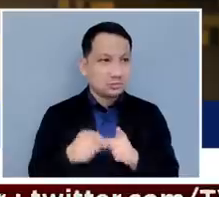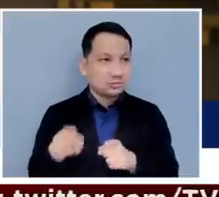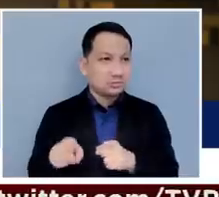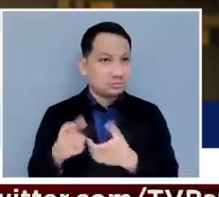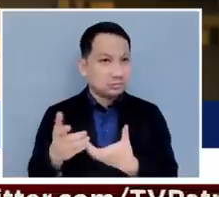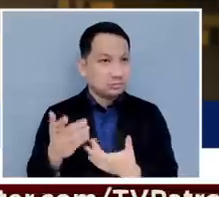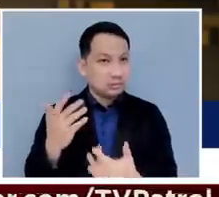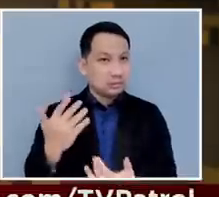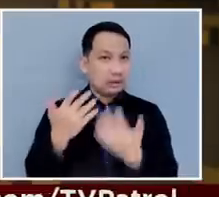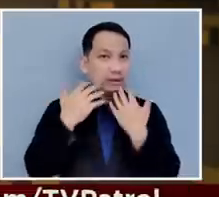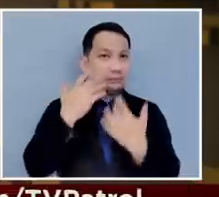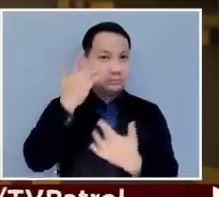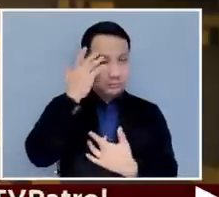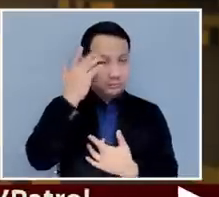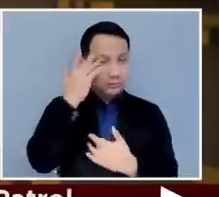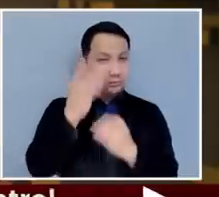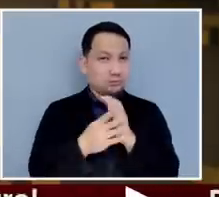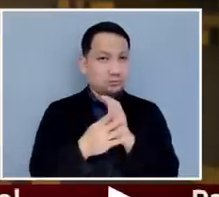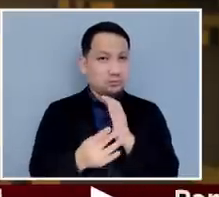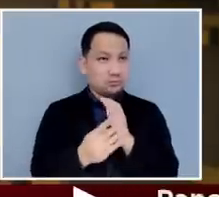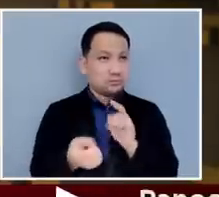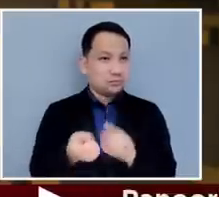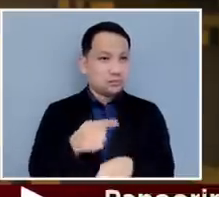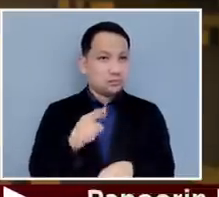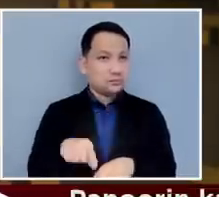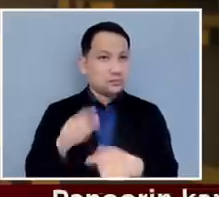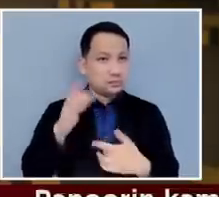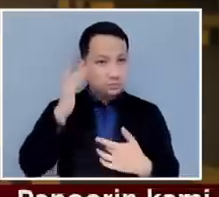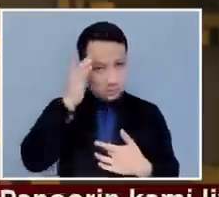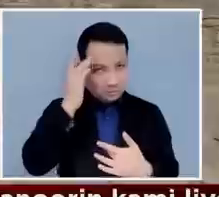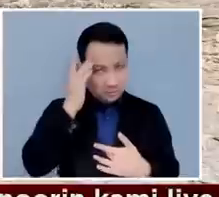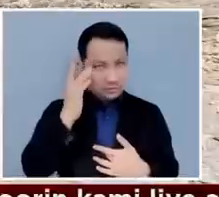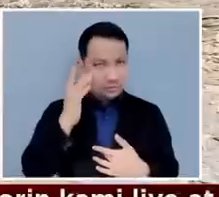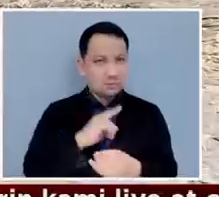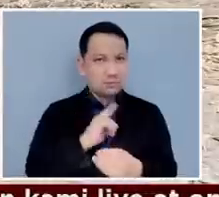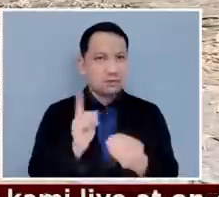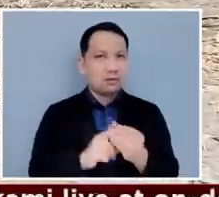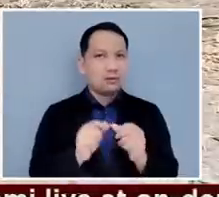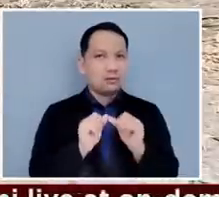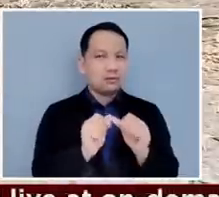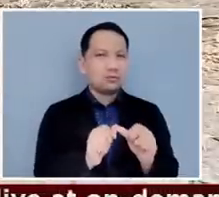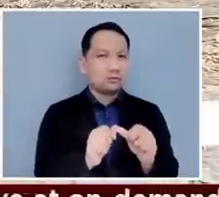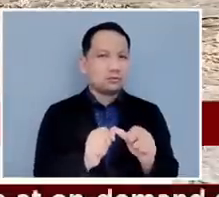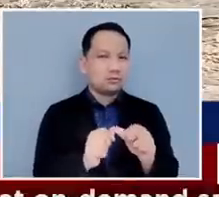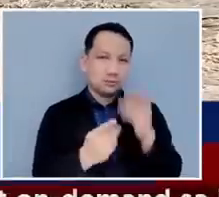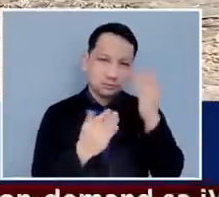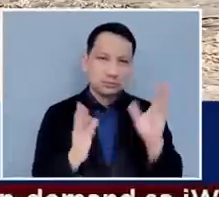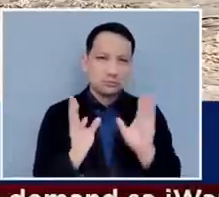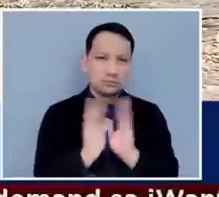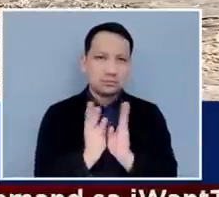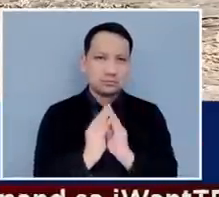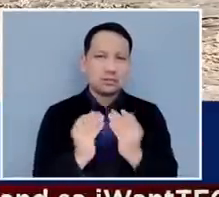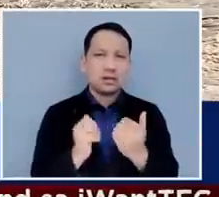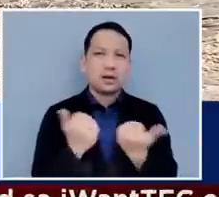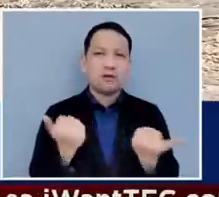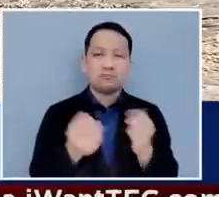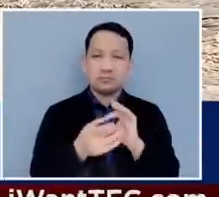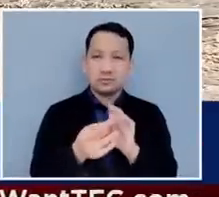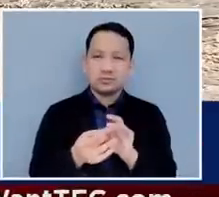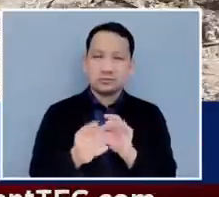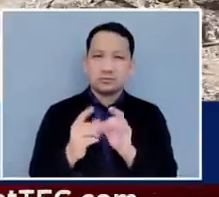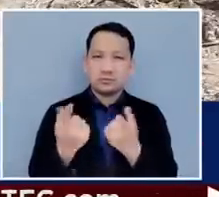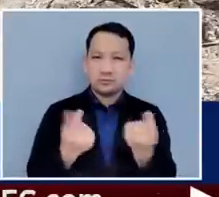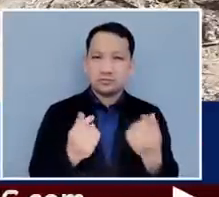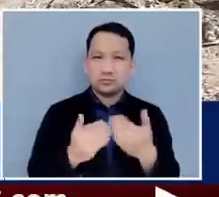ikubagay sa oil spill nga nang galing yung sakit. So yan ay isa sa pinagmimitingan pa kung paano ang